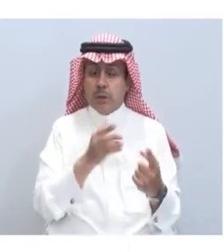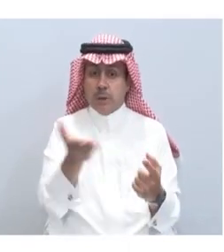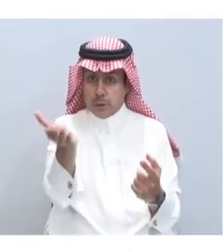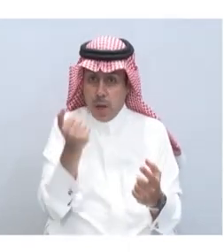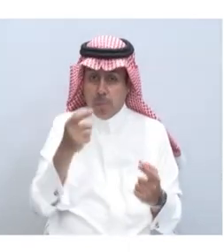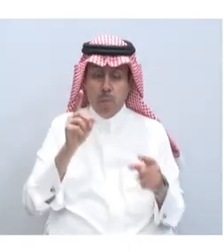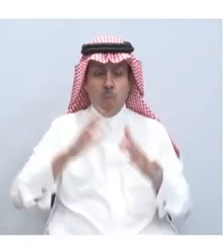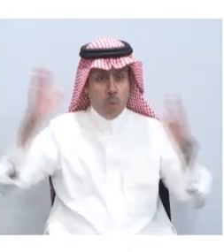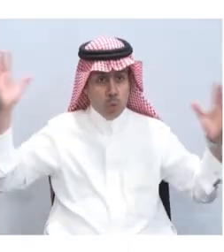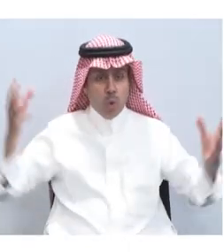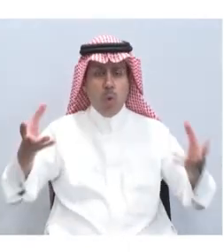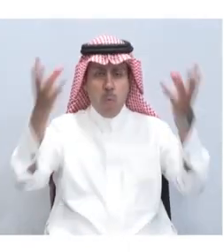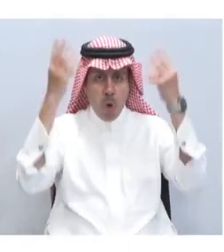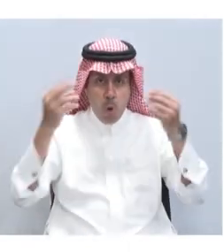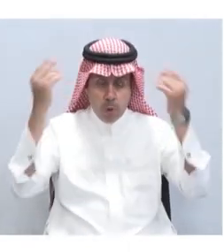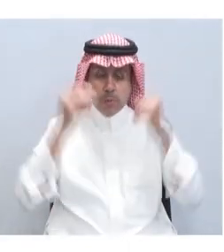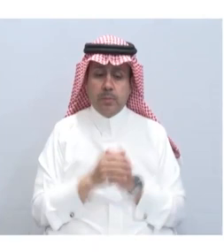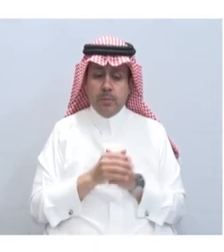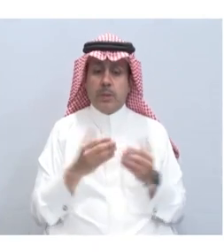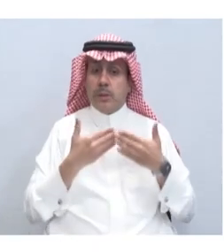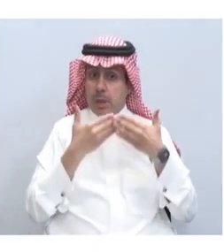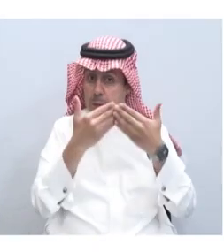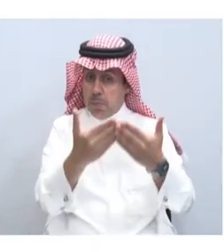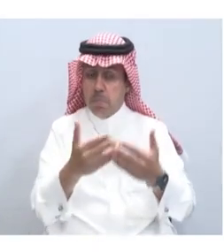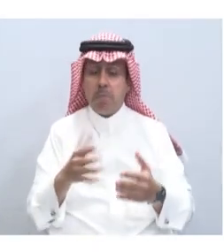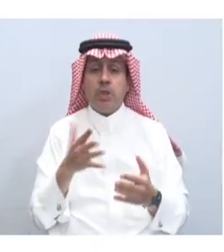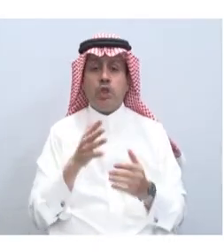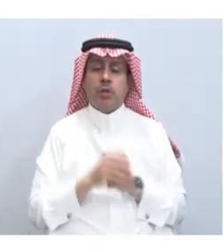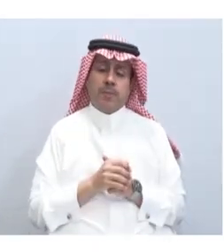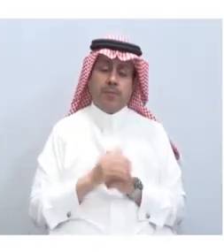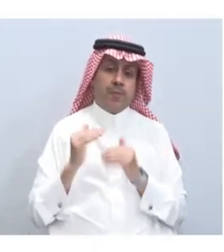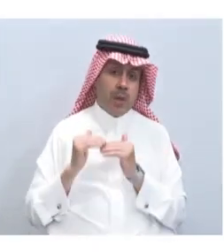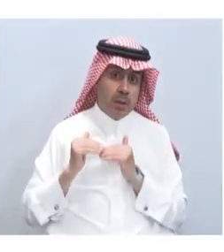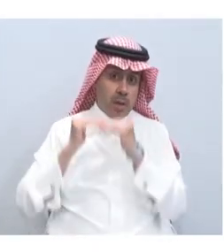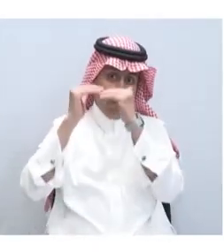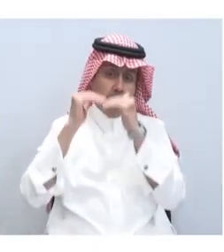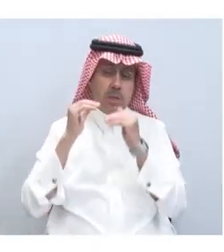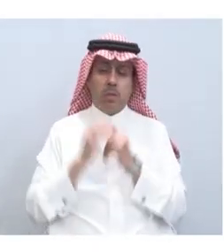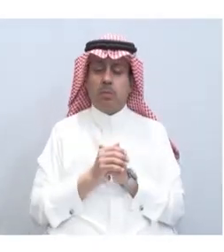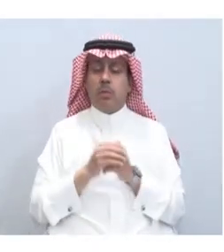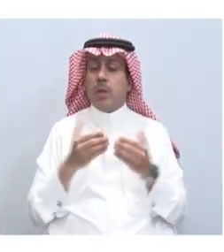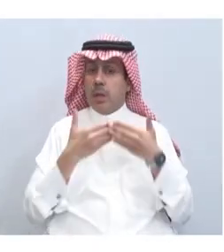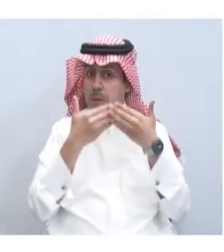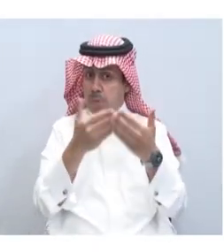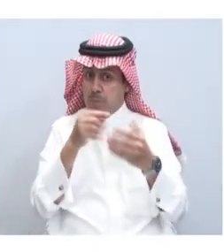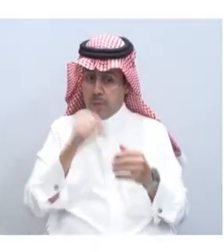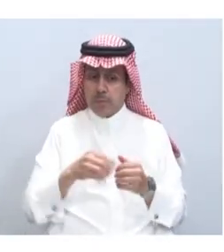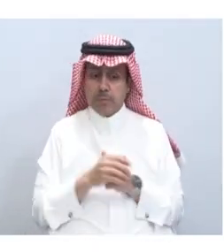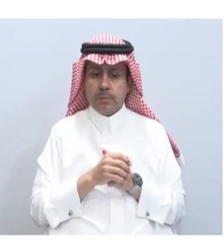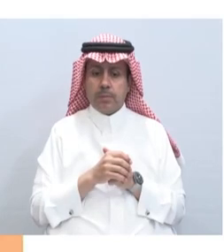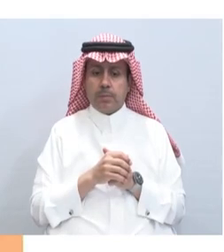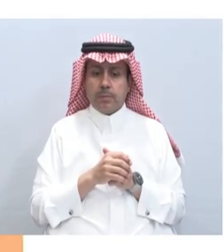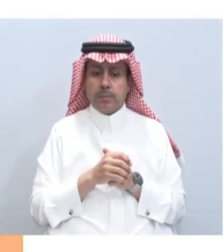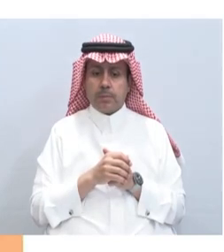المتزايده على المعلومات تقديم خدمات جديده الارتقاء بمستوى الخدمات المتوفره